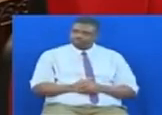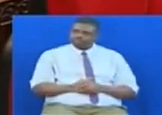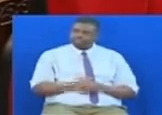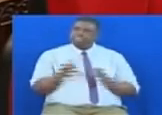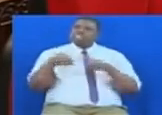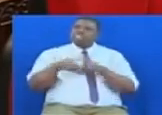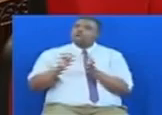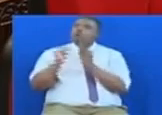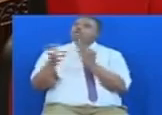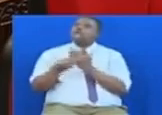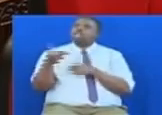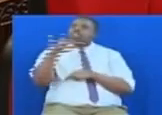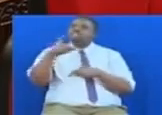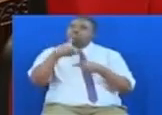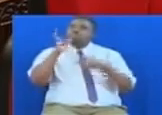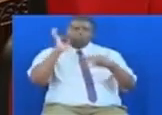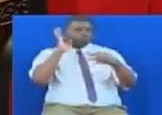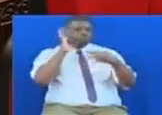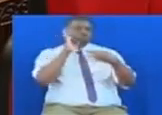Kulikuwa na kikao gani?